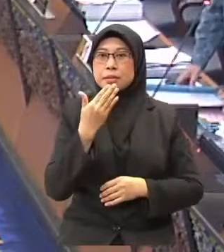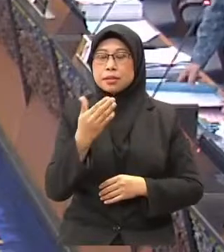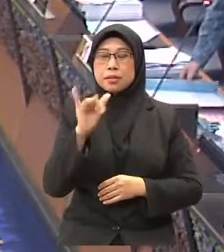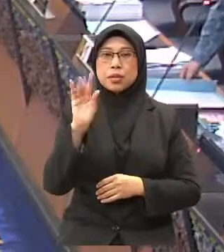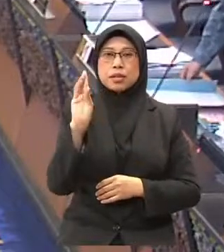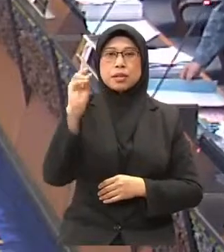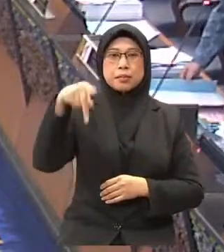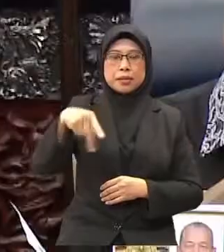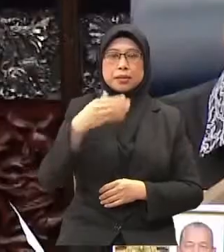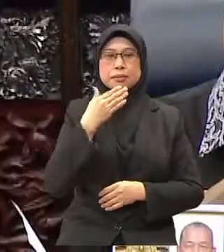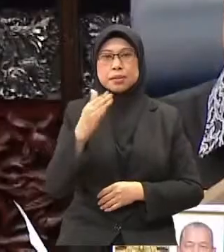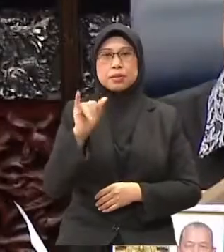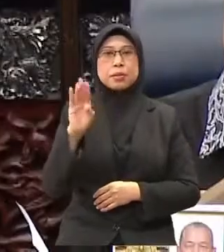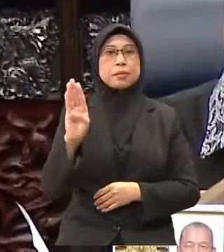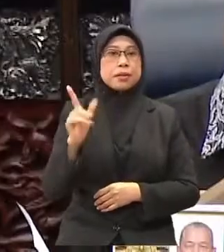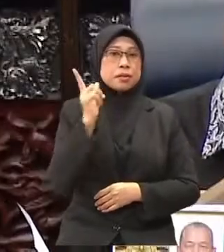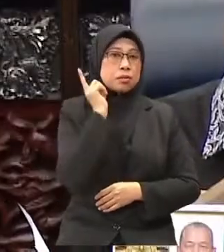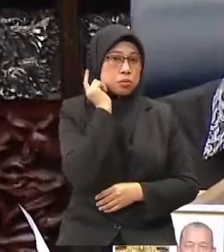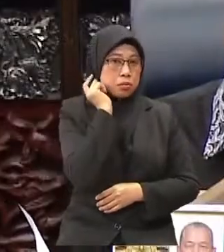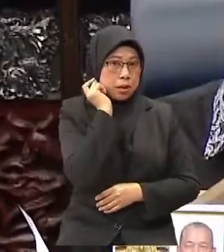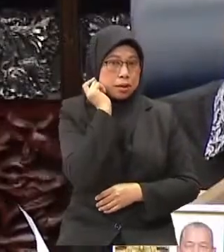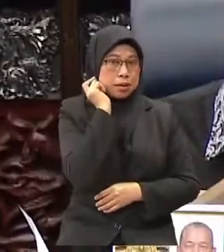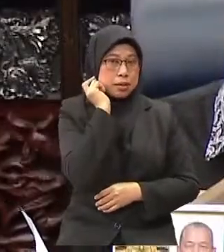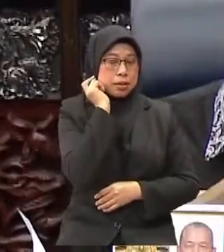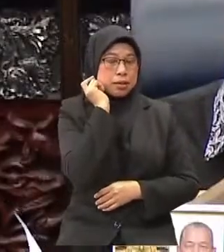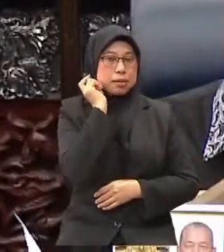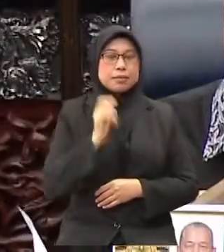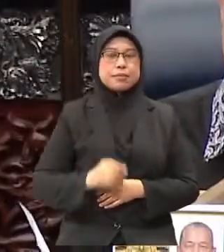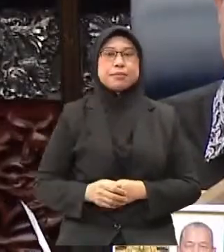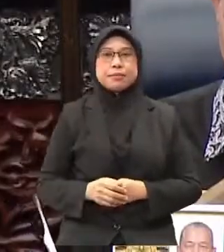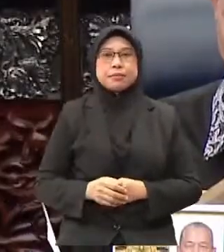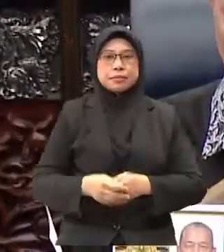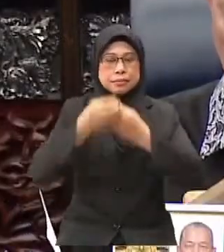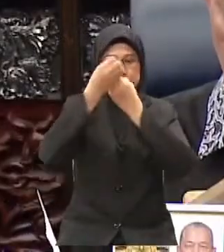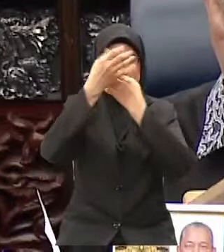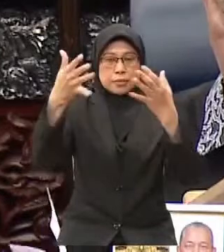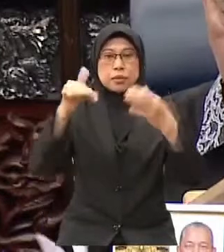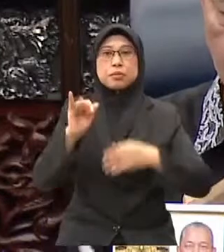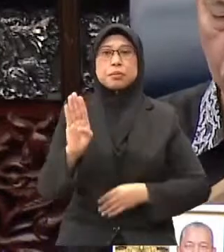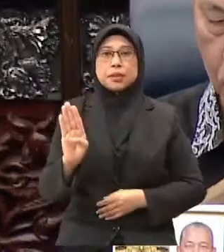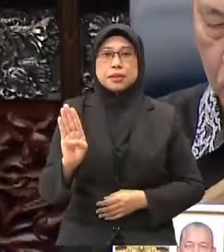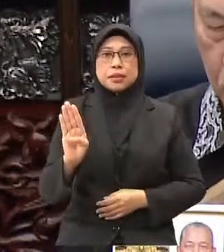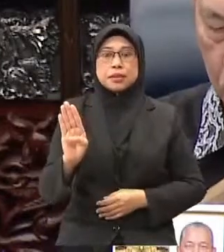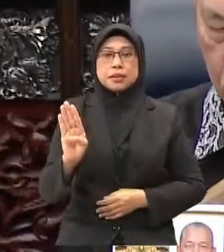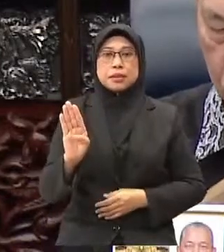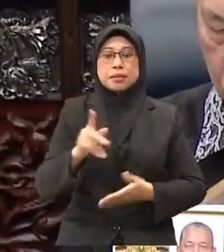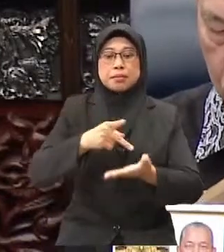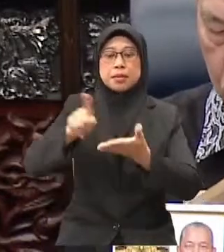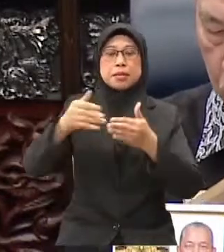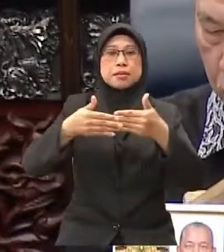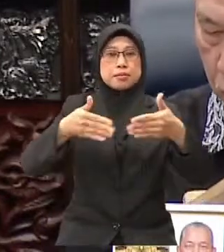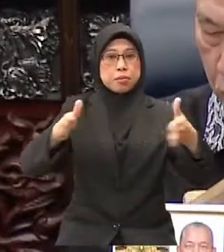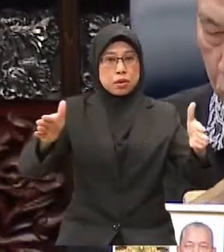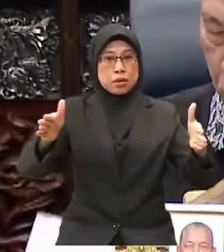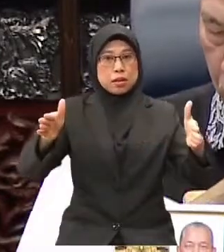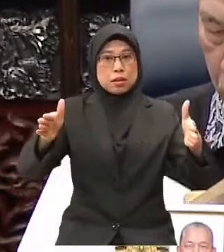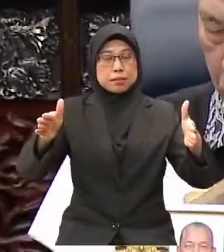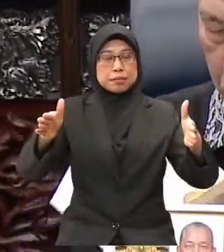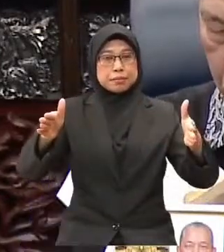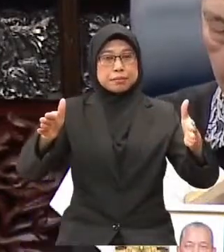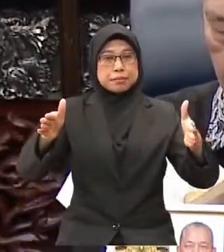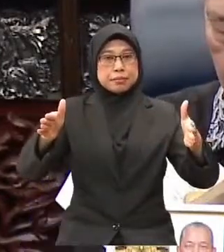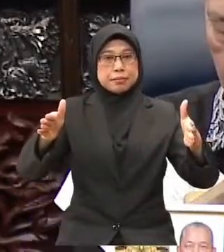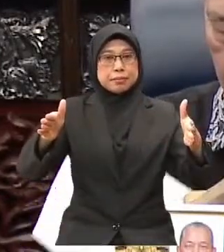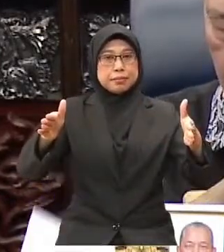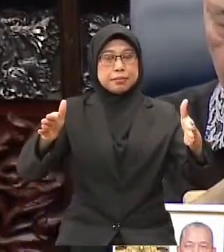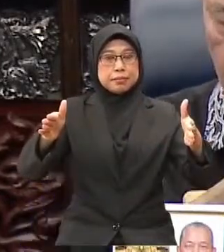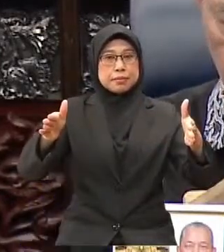tua Terima kasih yang berhormat Subang untuk makluman yang berhormat pembayaran terbuka ataupun Open payment